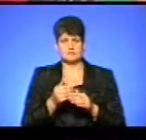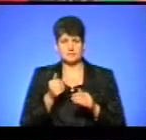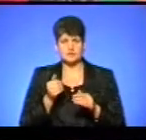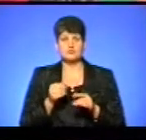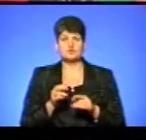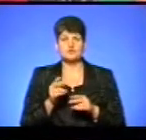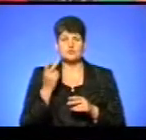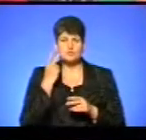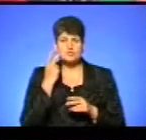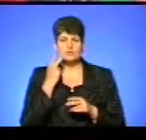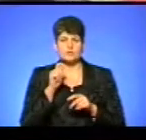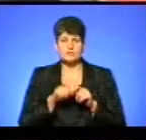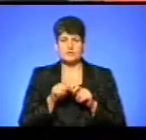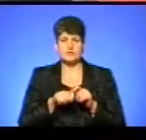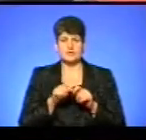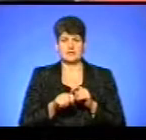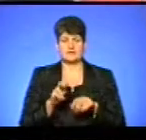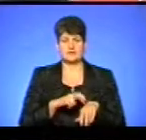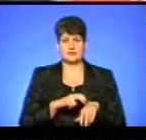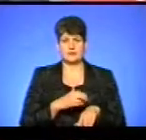проходити обстеження у лікарів-мамологів.